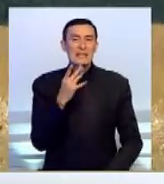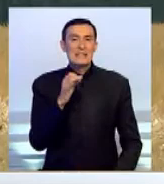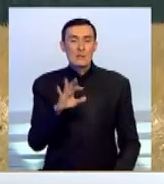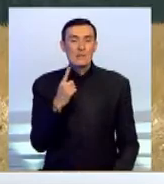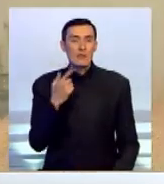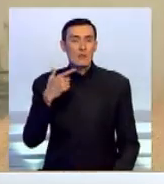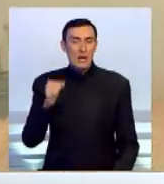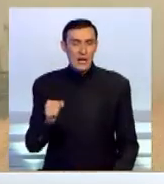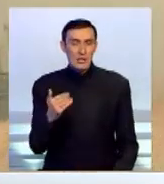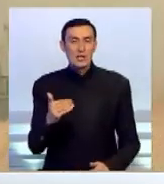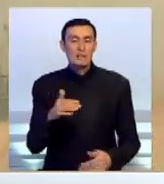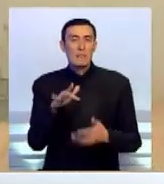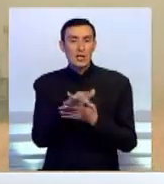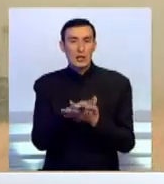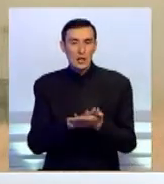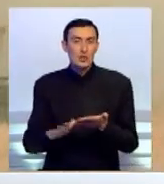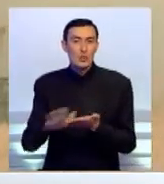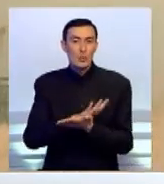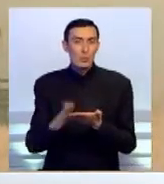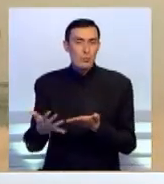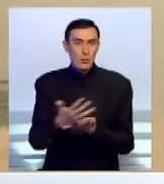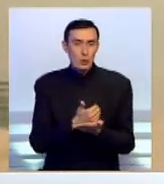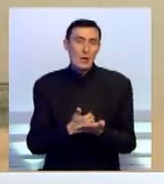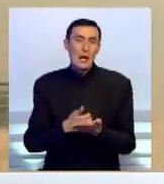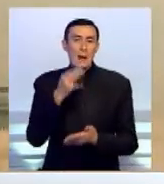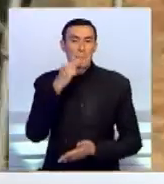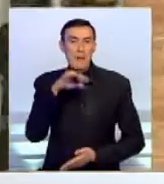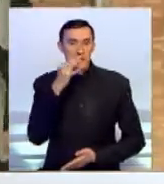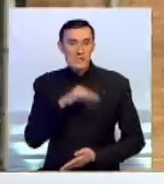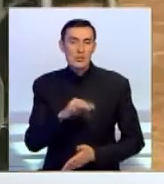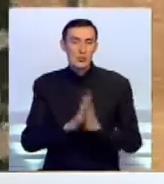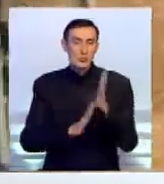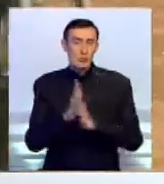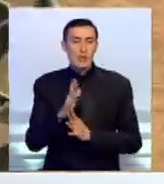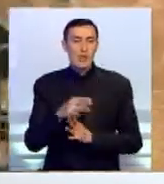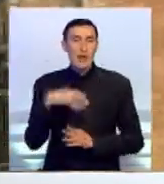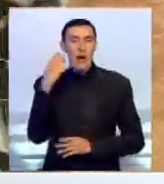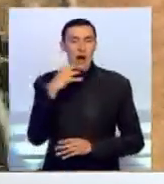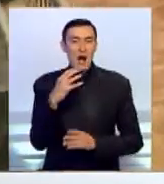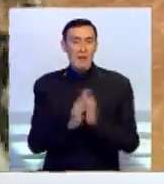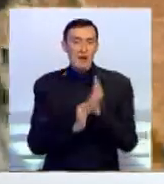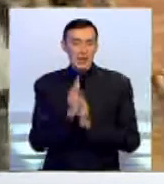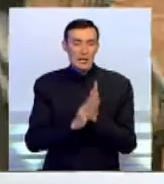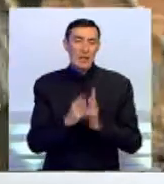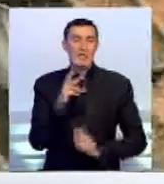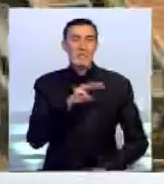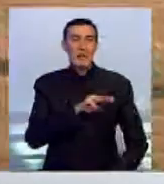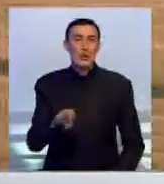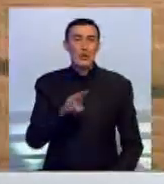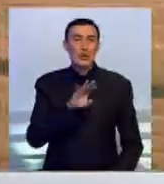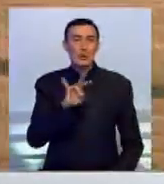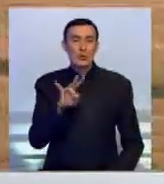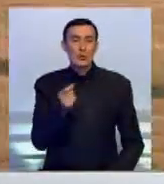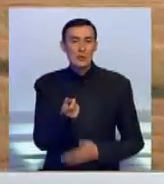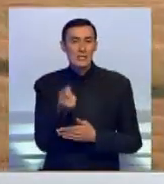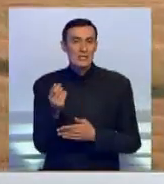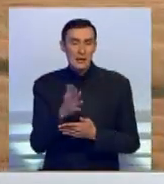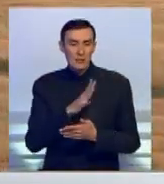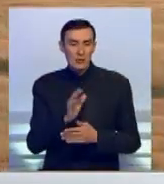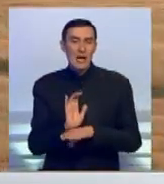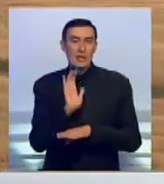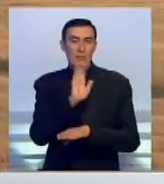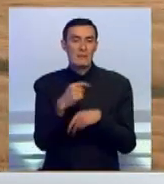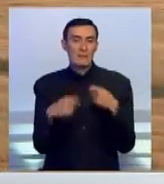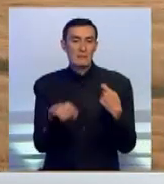гектаром. Сейчас в регионе продолжается уборка масленичных культур и овощей. 2 миллиона тонн зерна акмолинцы планируют отправить на экспорт.